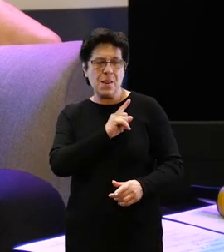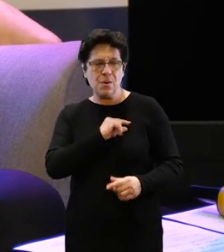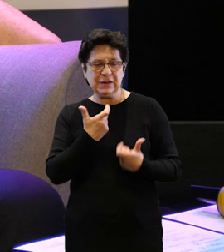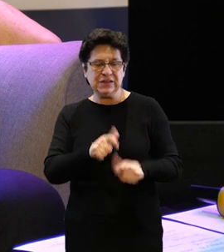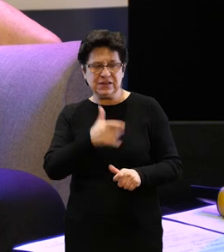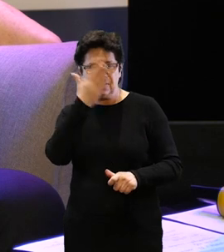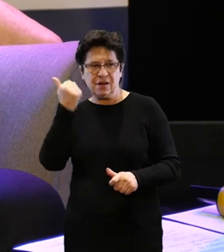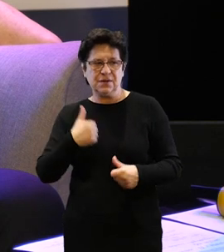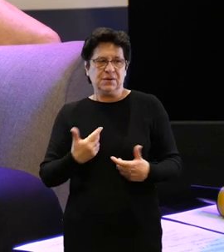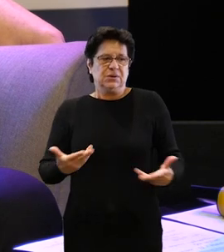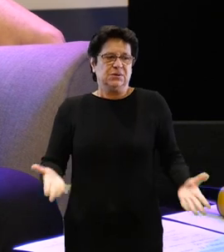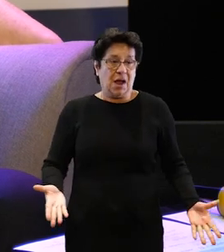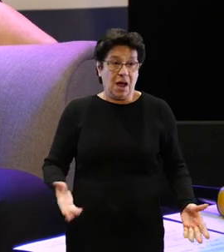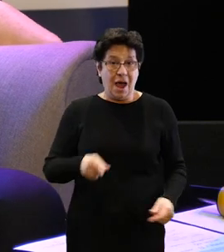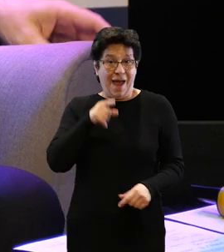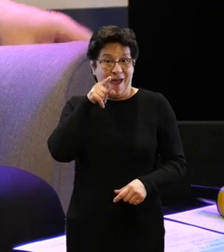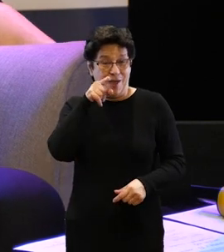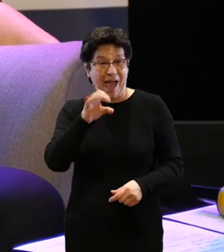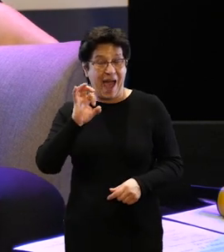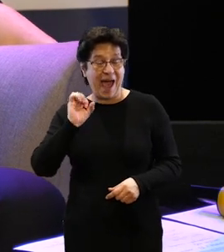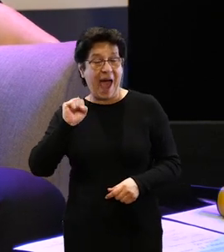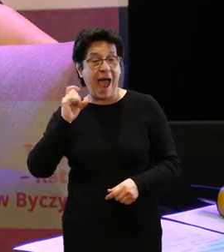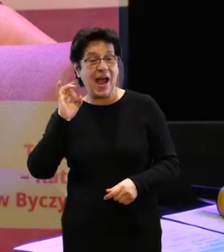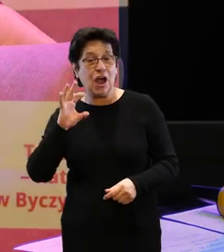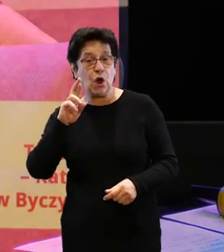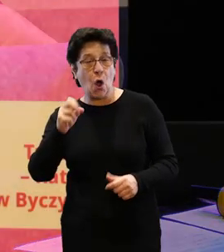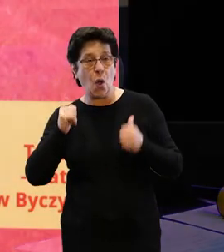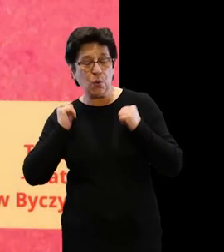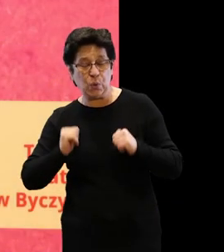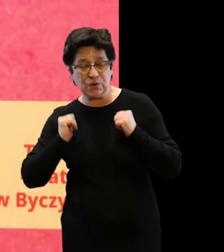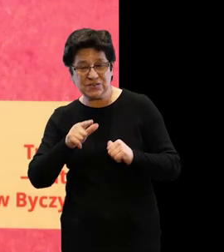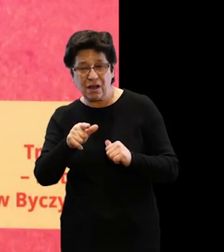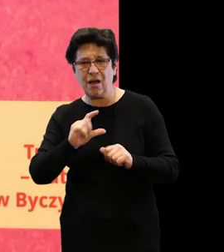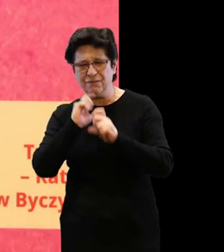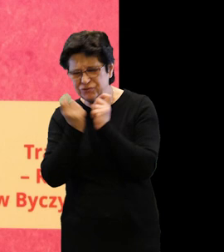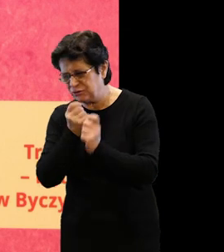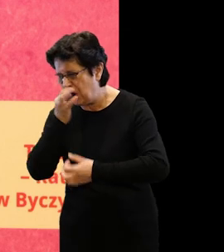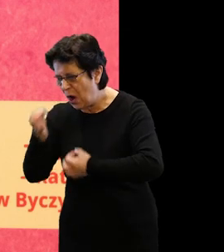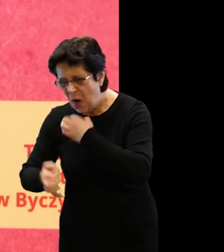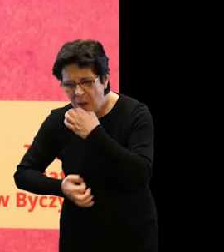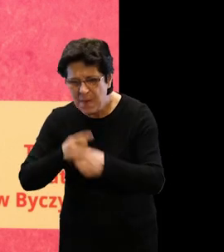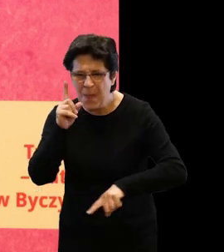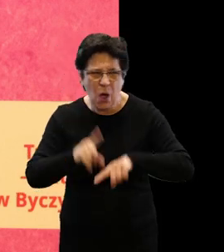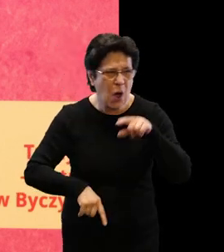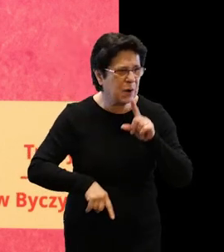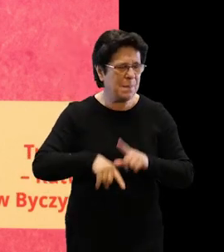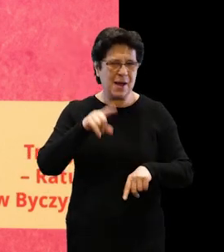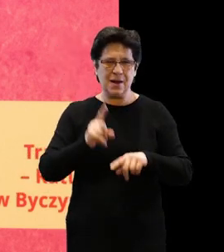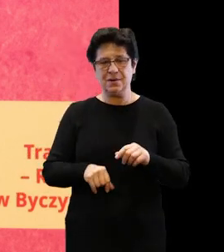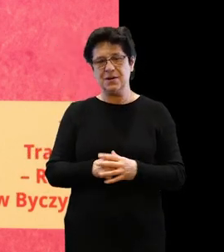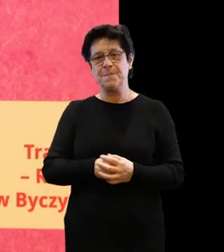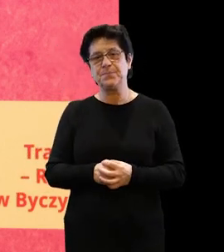ciekawych rzeczy przedstawić tutaj mamy ratusz w Byczynie czyli No jeżeli jest izba na terenie